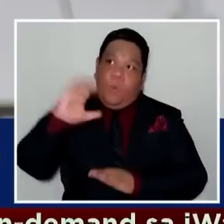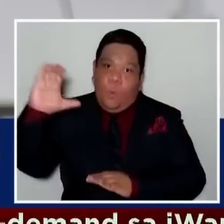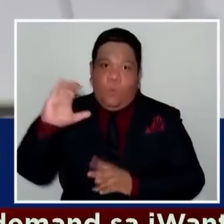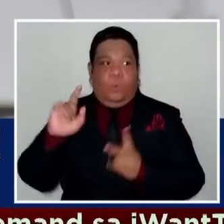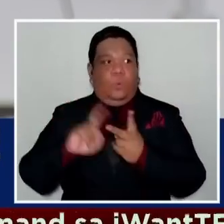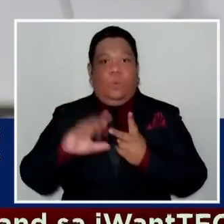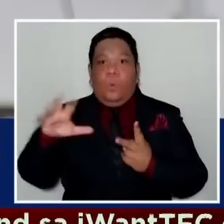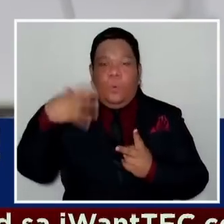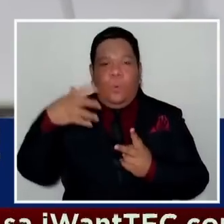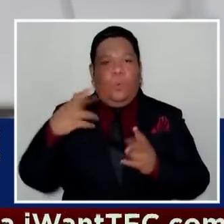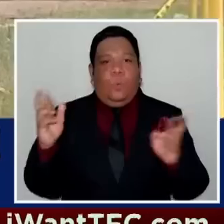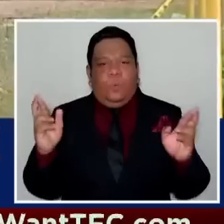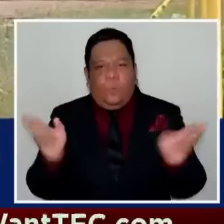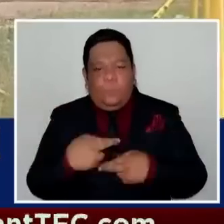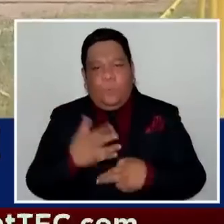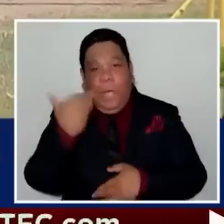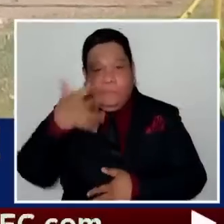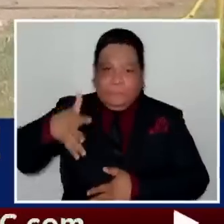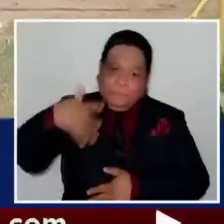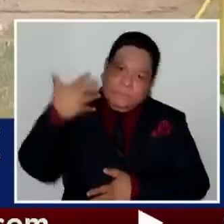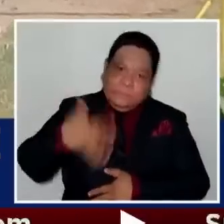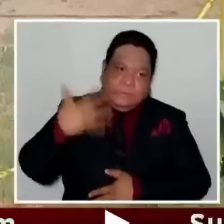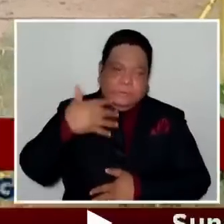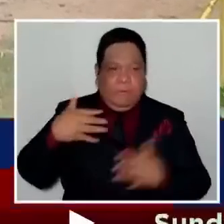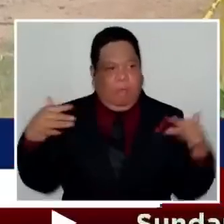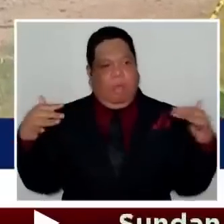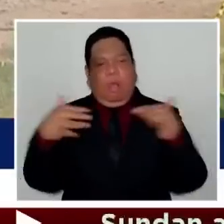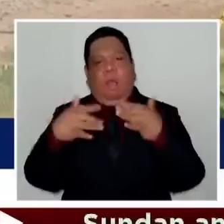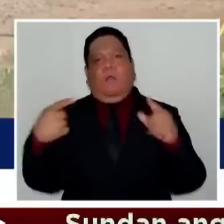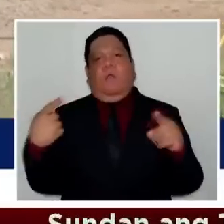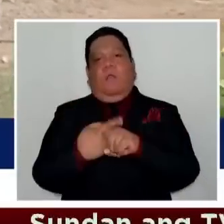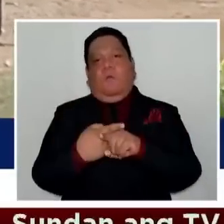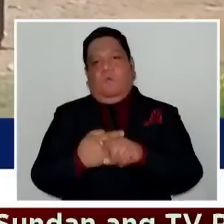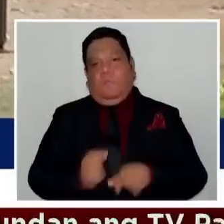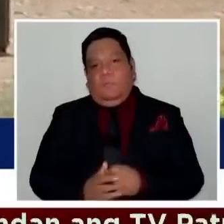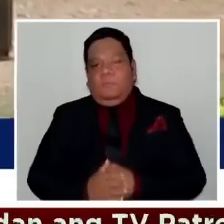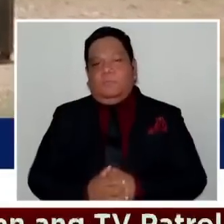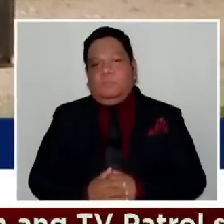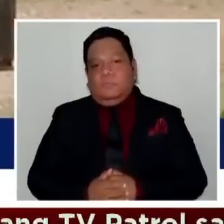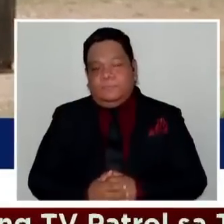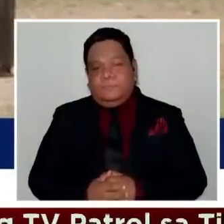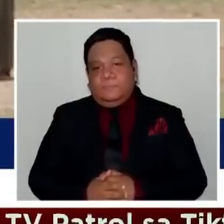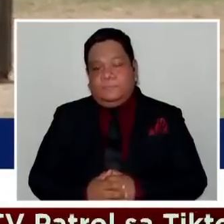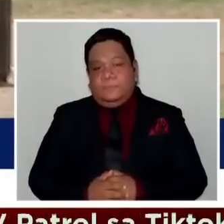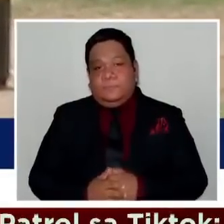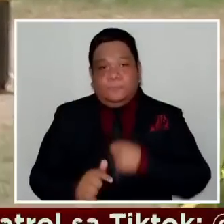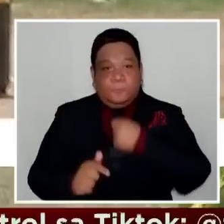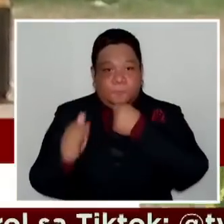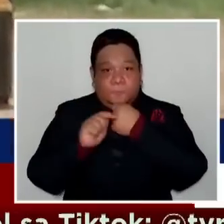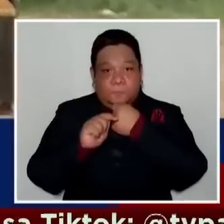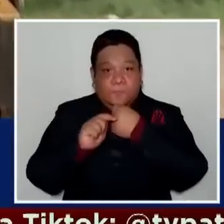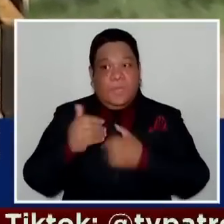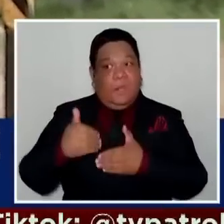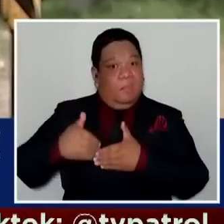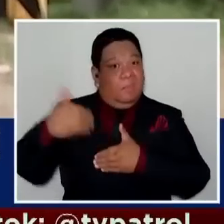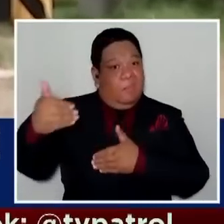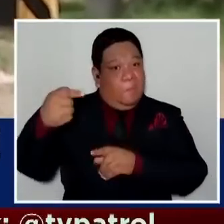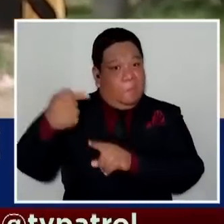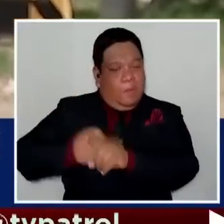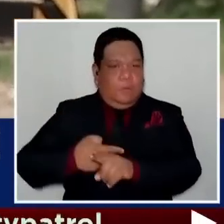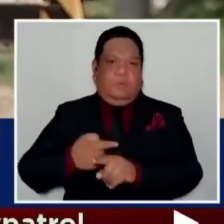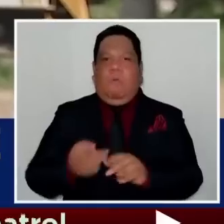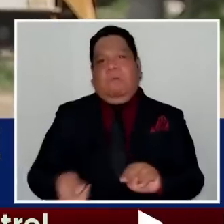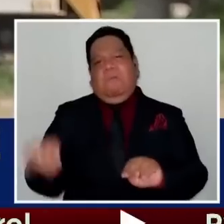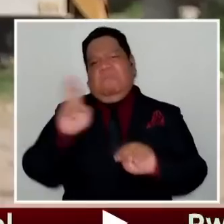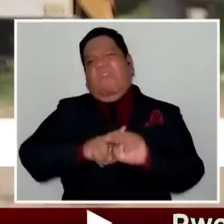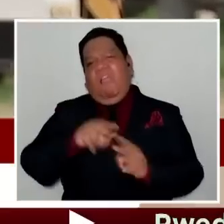bahay dahil sa init ng panahon. Pero may isa pang pasakit sa mga consumer sa mga susunod na buwan. Inaprubahan din kasi ng Energy